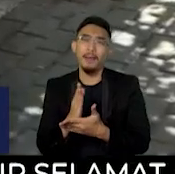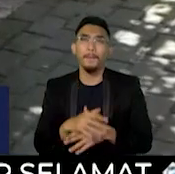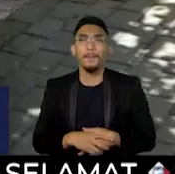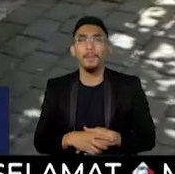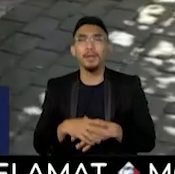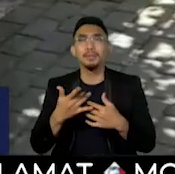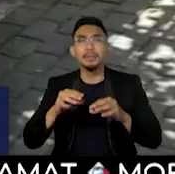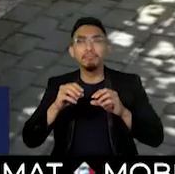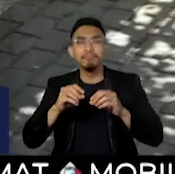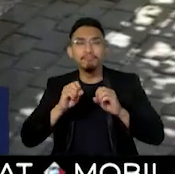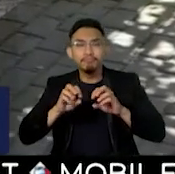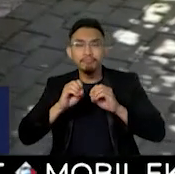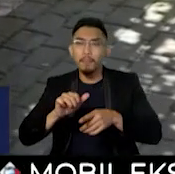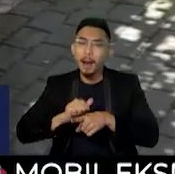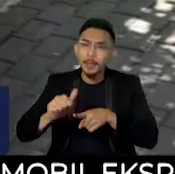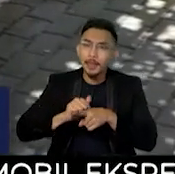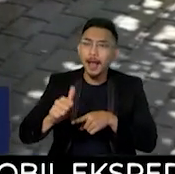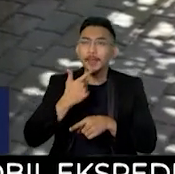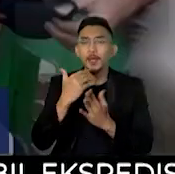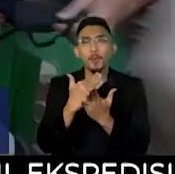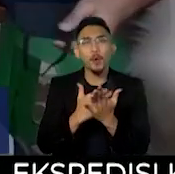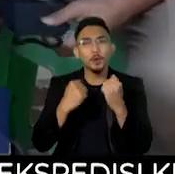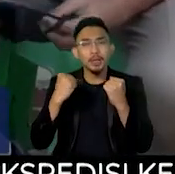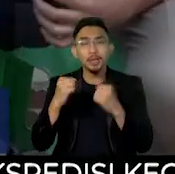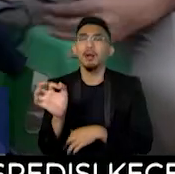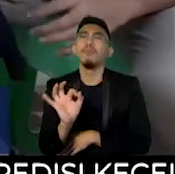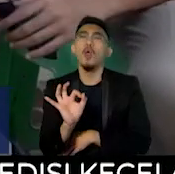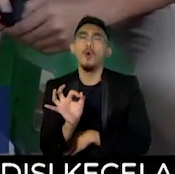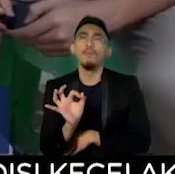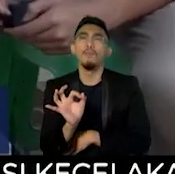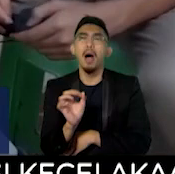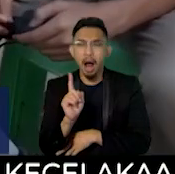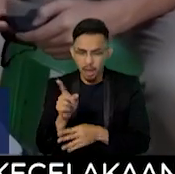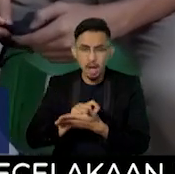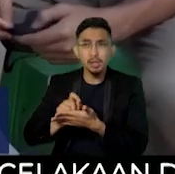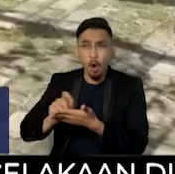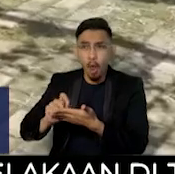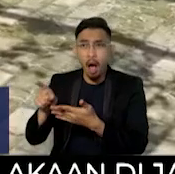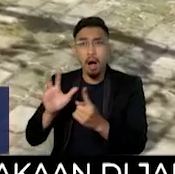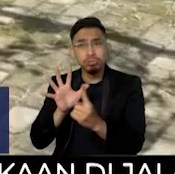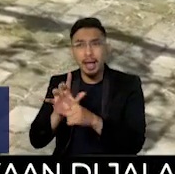terbatas. Beberapa sekolah bahkan kedapatan menyelenggarakan PTM terbatas melebihi jam yang telah ditentukan.